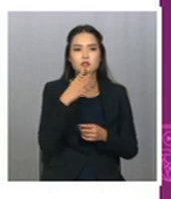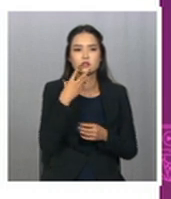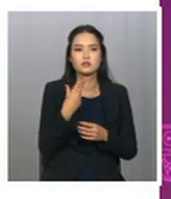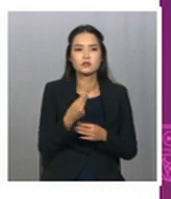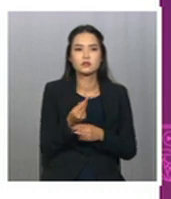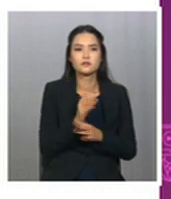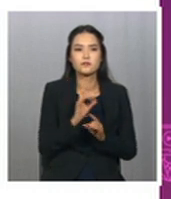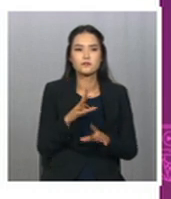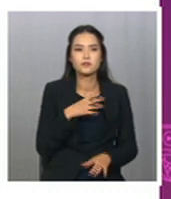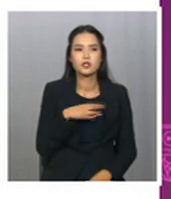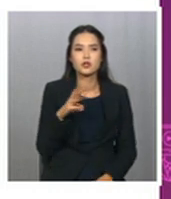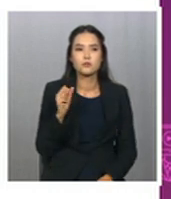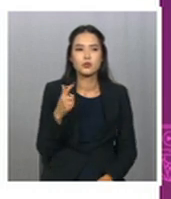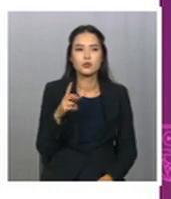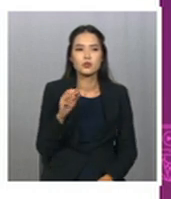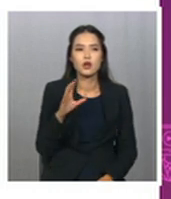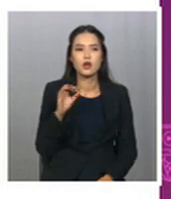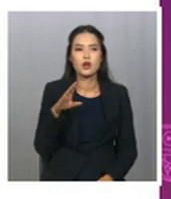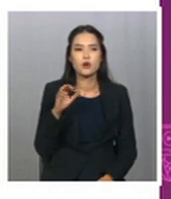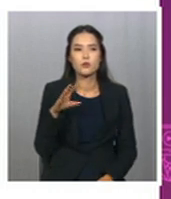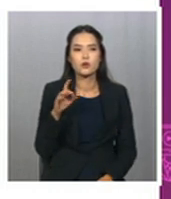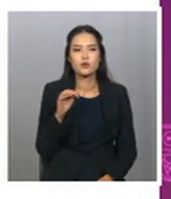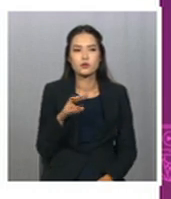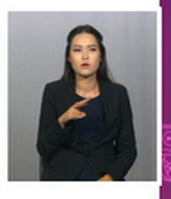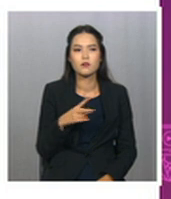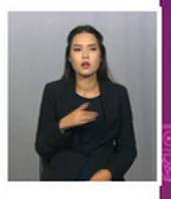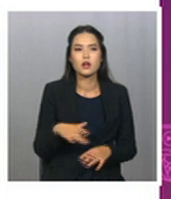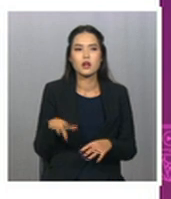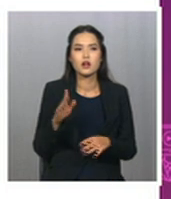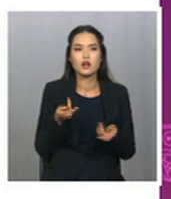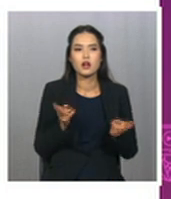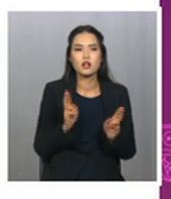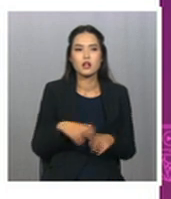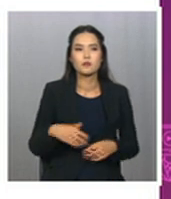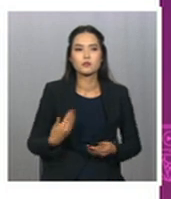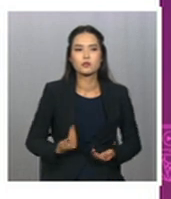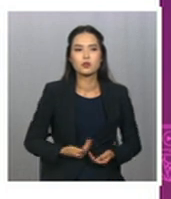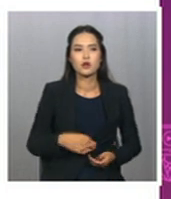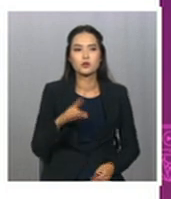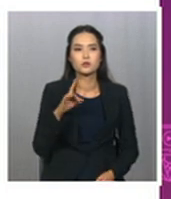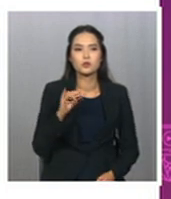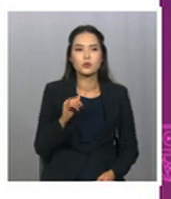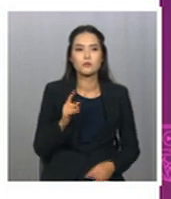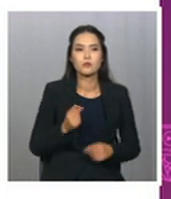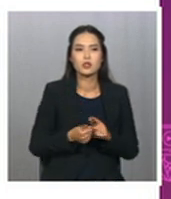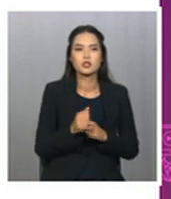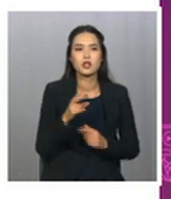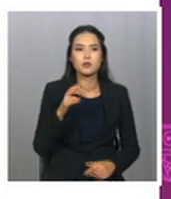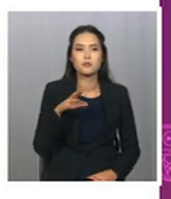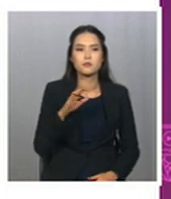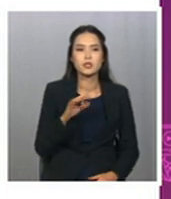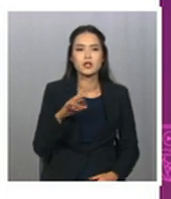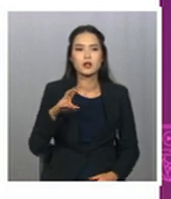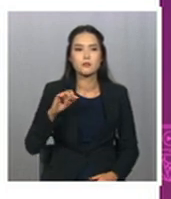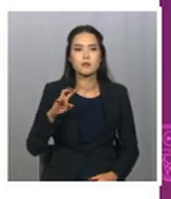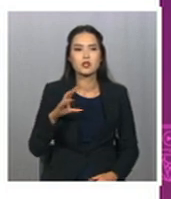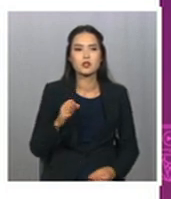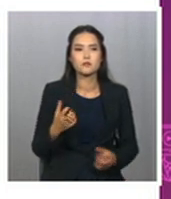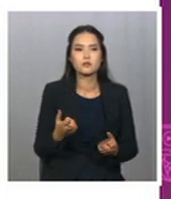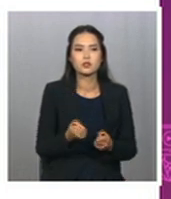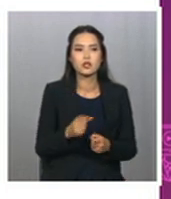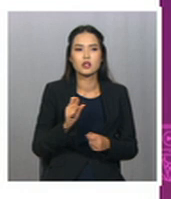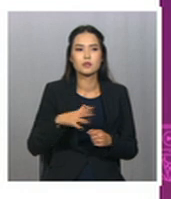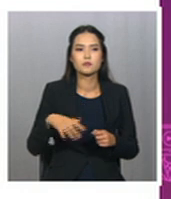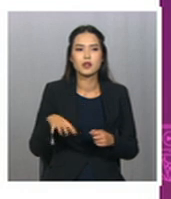айналған. Келесі бір ерекшелігі. Мұхтар Әуезовтың қаламынан туған ру басылары, билер, мансап